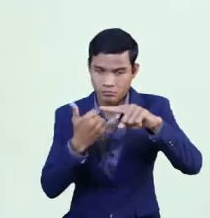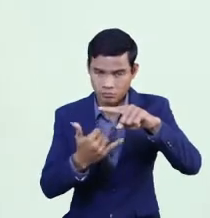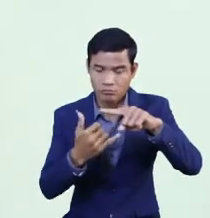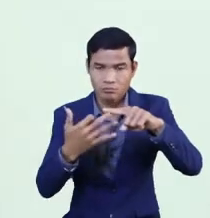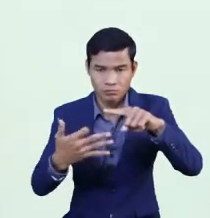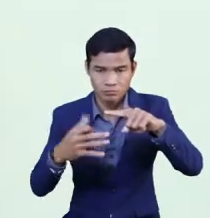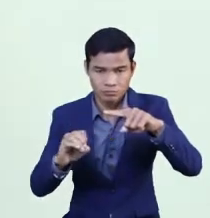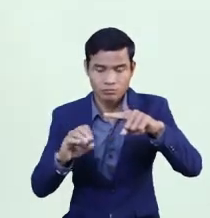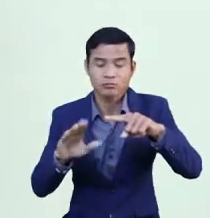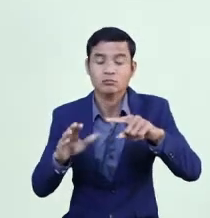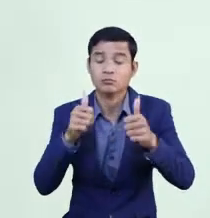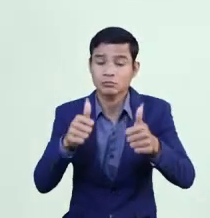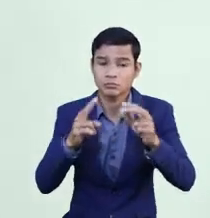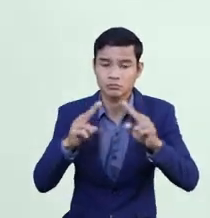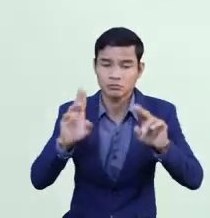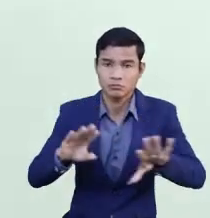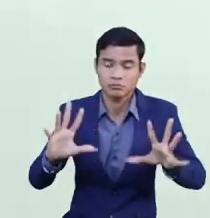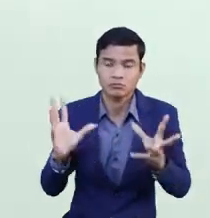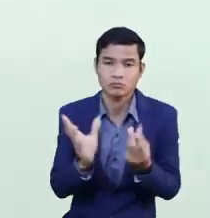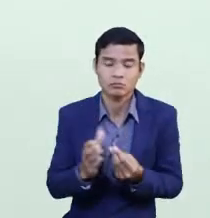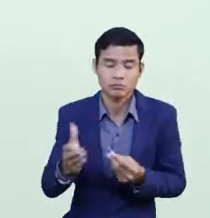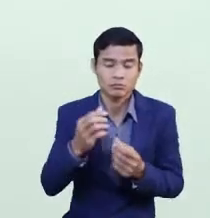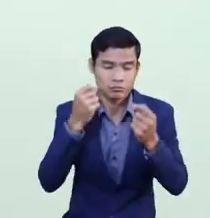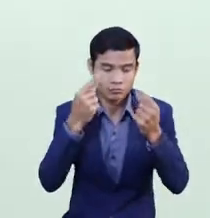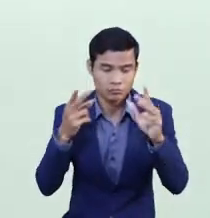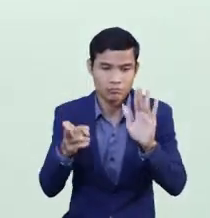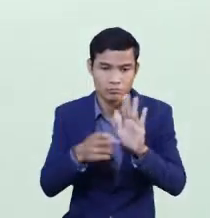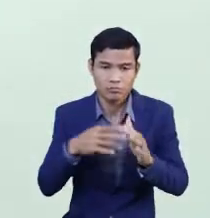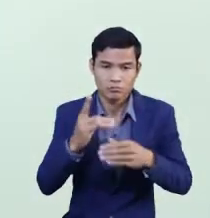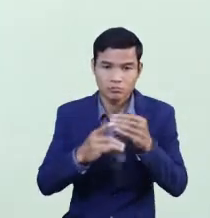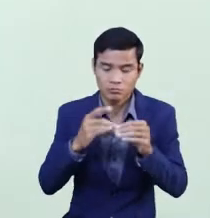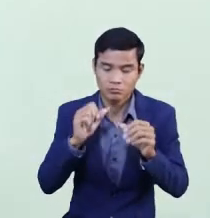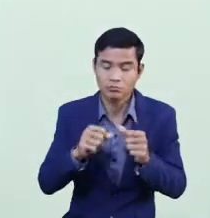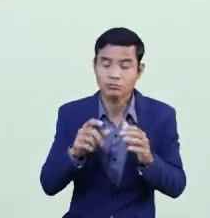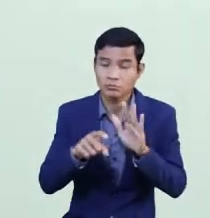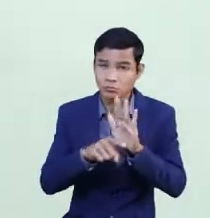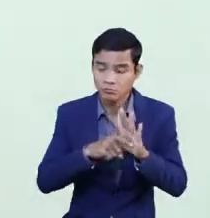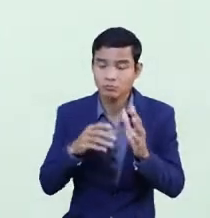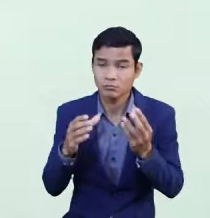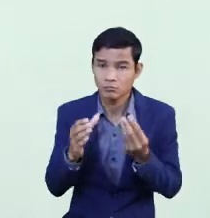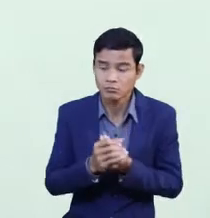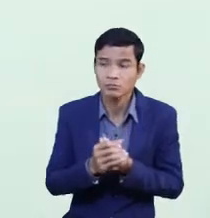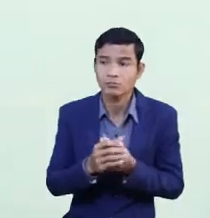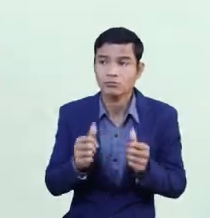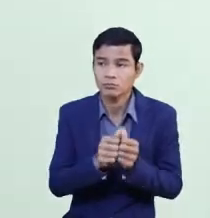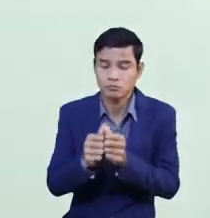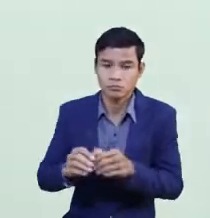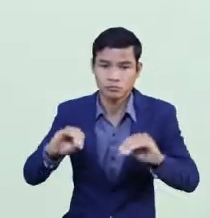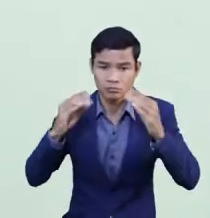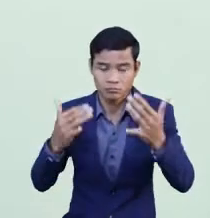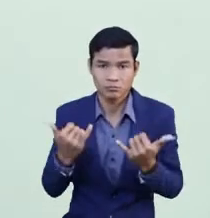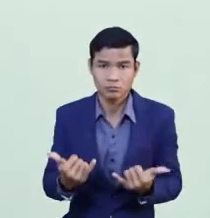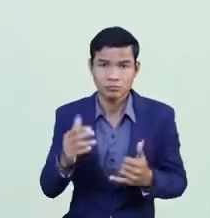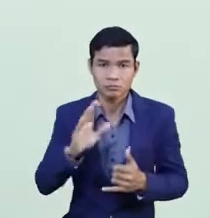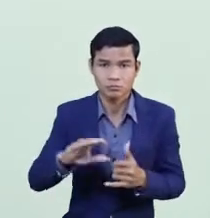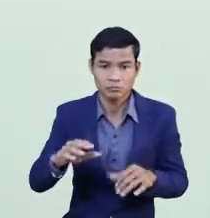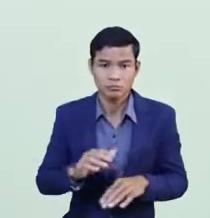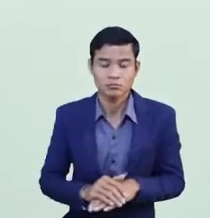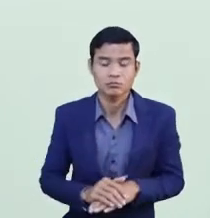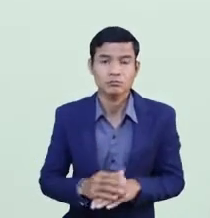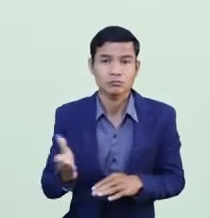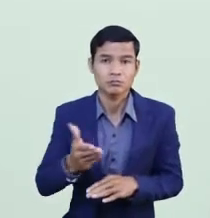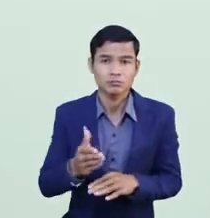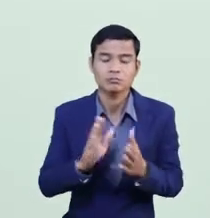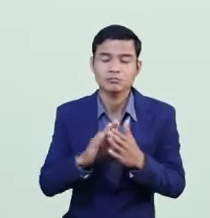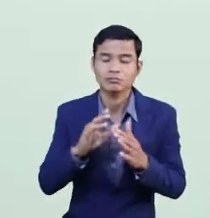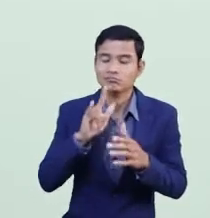6680ចាល្អណាស់អញ្ចឹងឥឡូវកូនបានយល់ហើយពីការដកចំនួនជាមួយអ្នកគ្រូអញ្ចឹងឥឡូវអ្នកគ្រូចាឥឡូវកូនឲ្យបញ្ញ